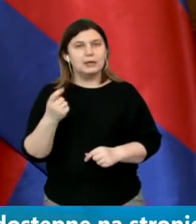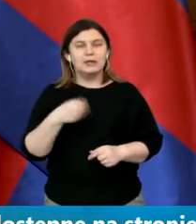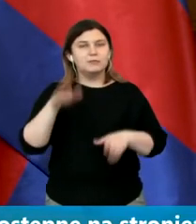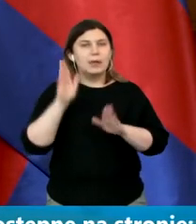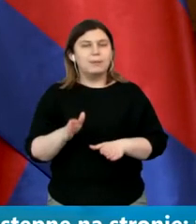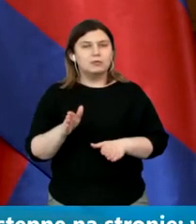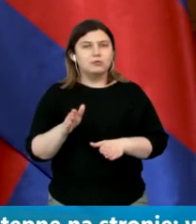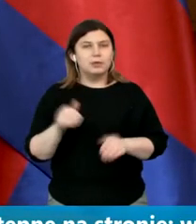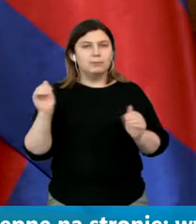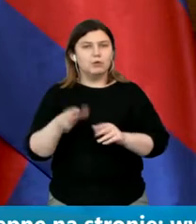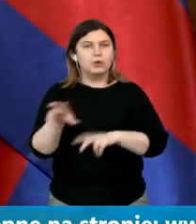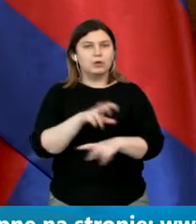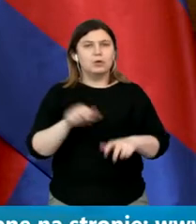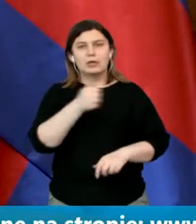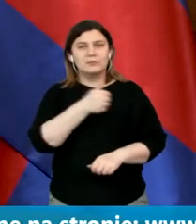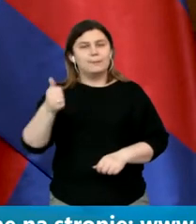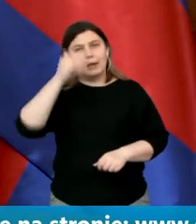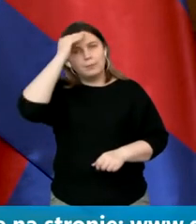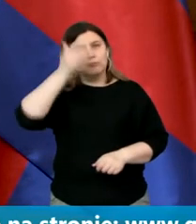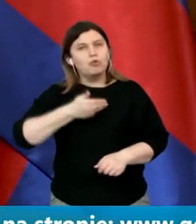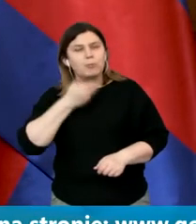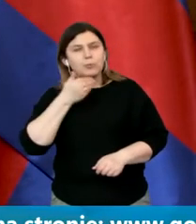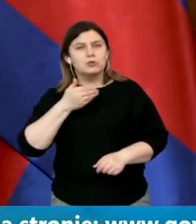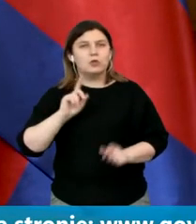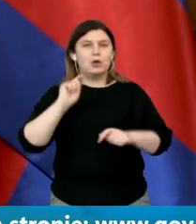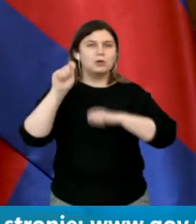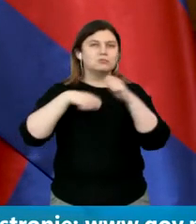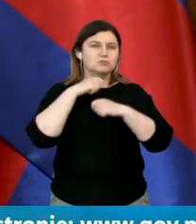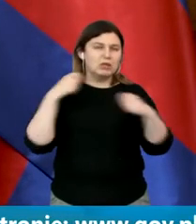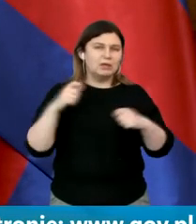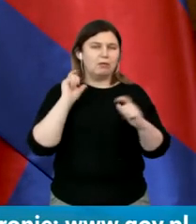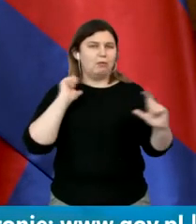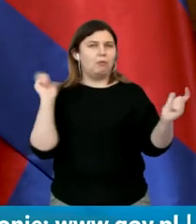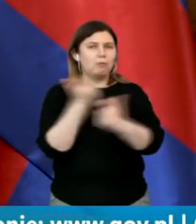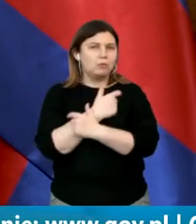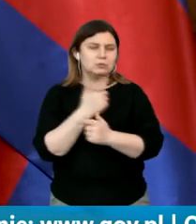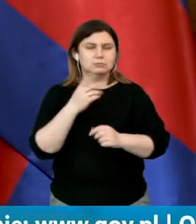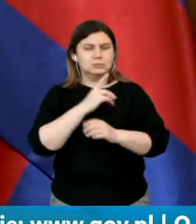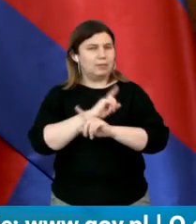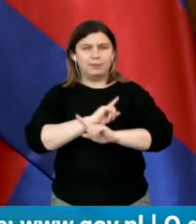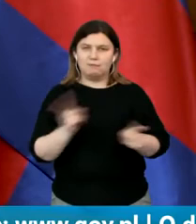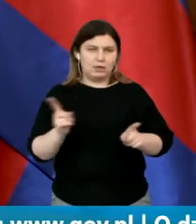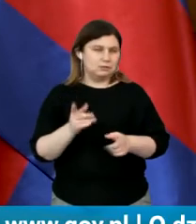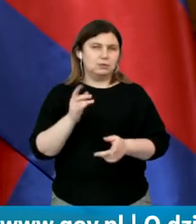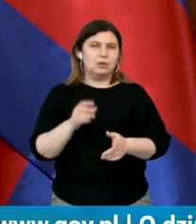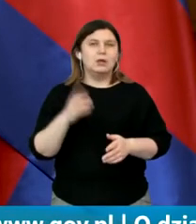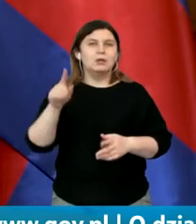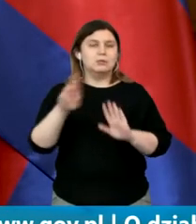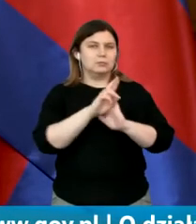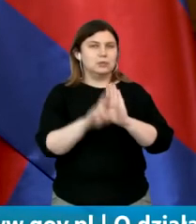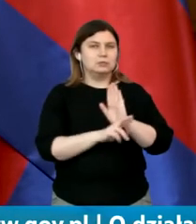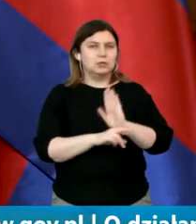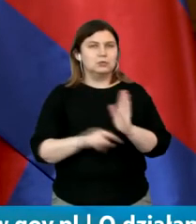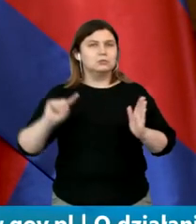można nosić samych przyłbic, czy samych chust, czy szalików. Warto o tym pamiętać, ponieważ te regulacje